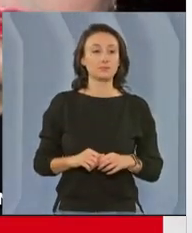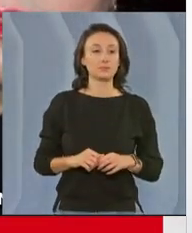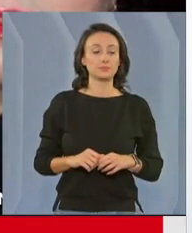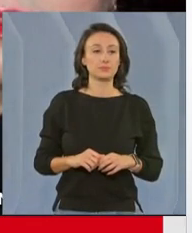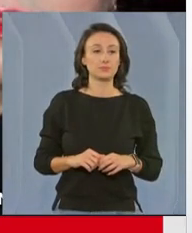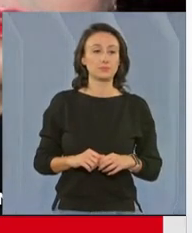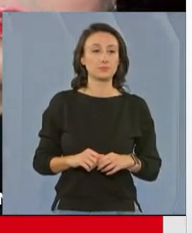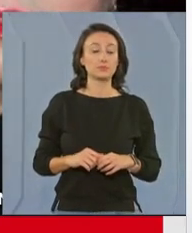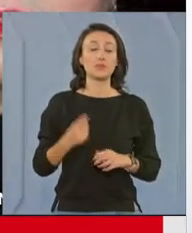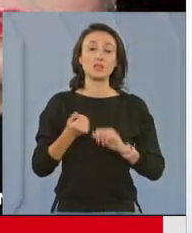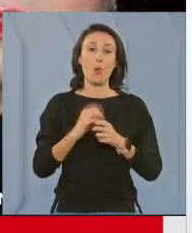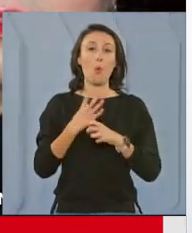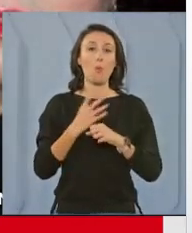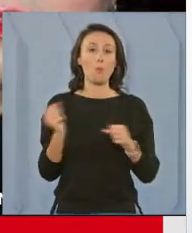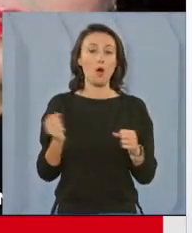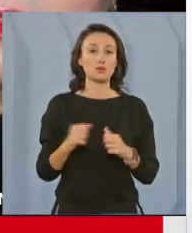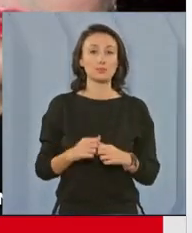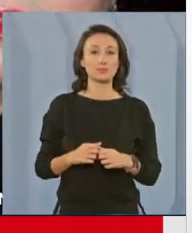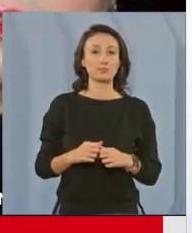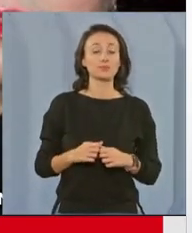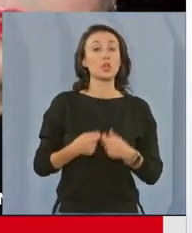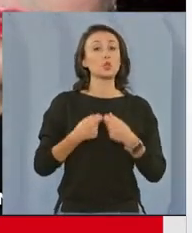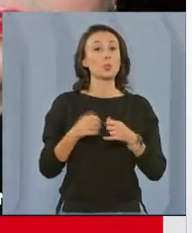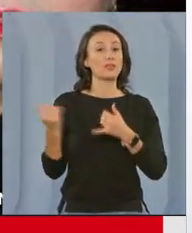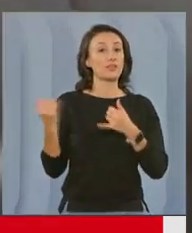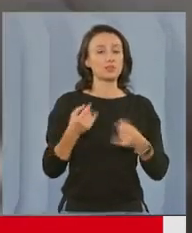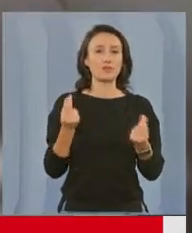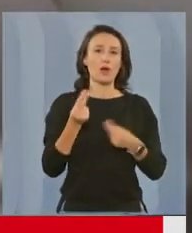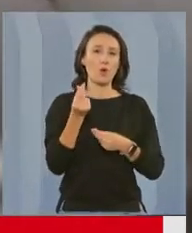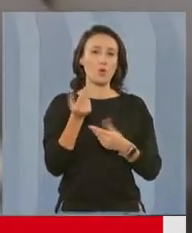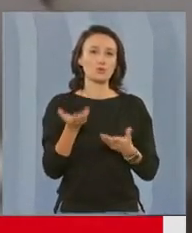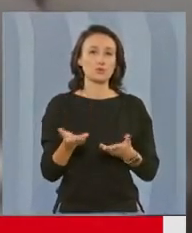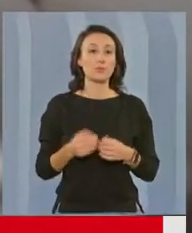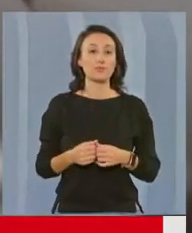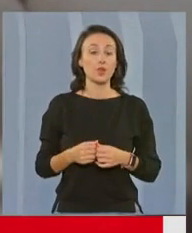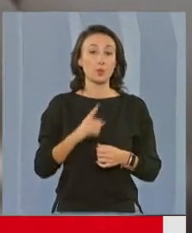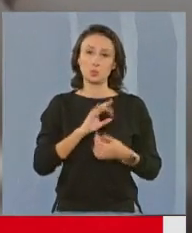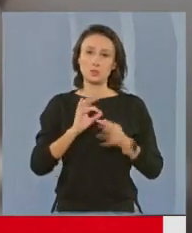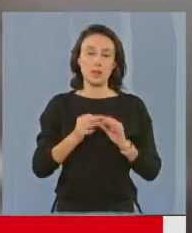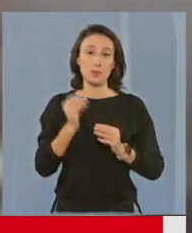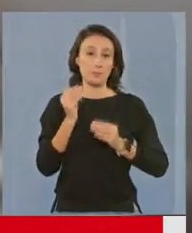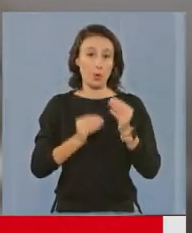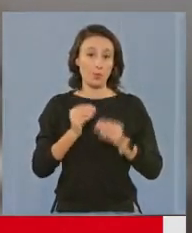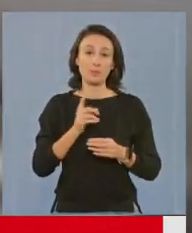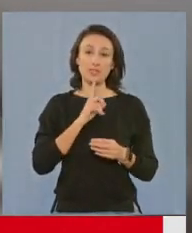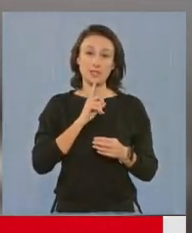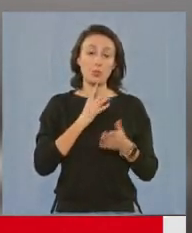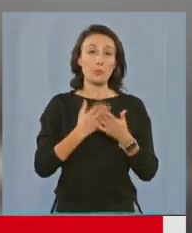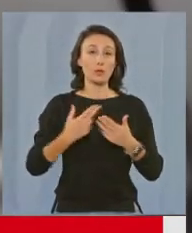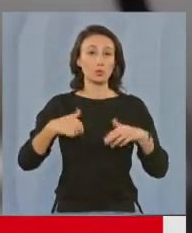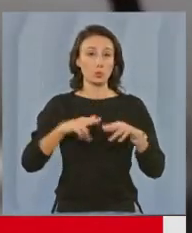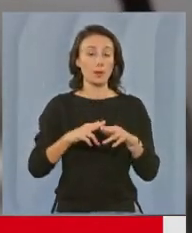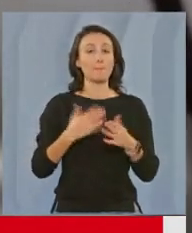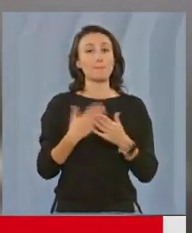să omoare ploșnițele, dar toate acestea vin cu un anumit cost. Ploșnițele nu reprezintă o problemă doar pentru țara noastră,